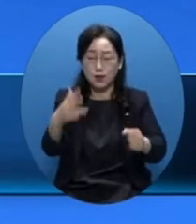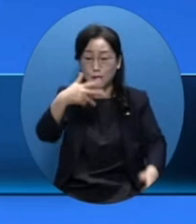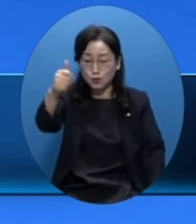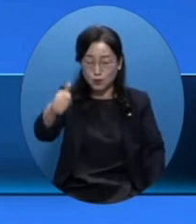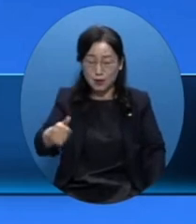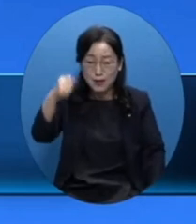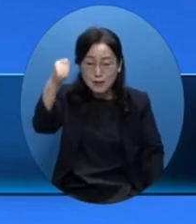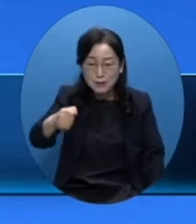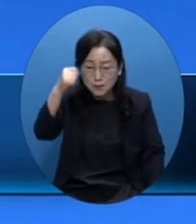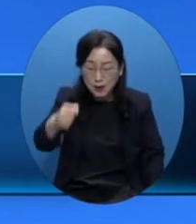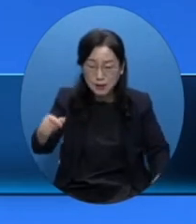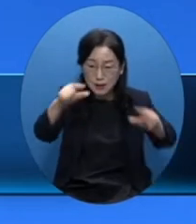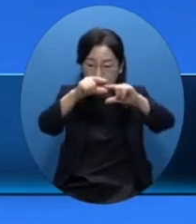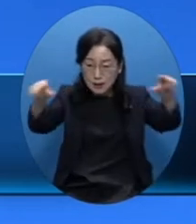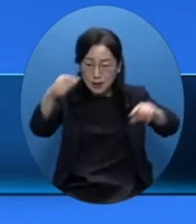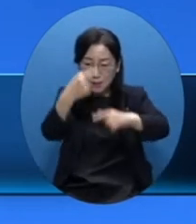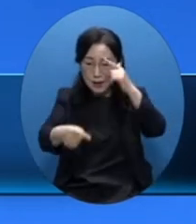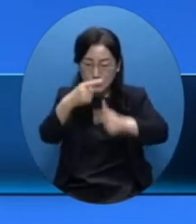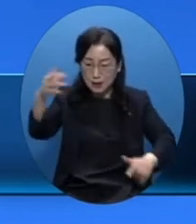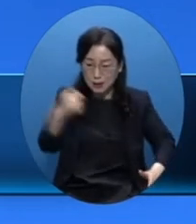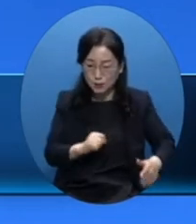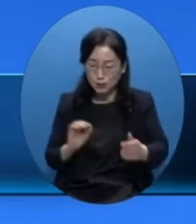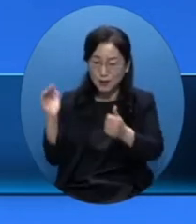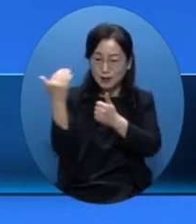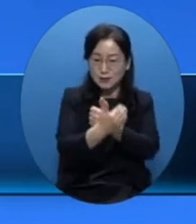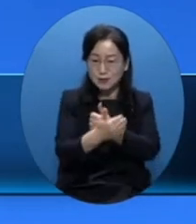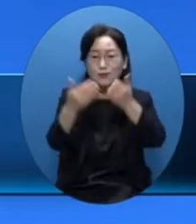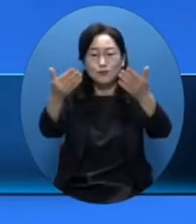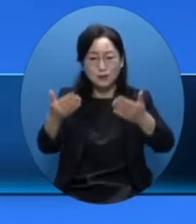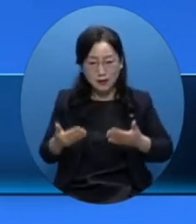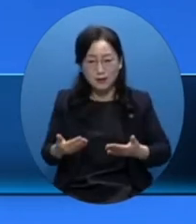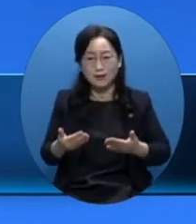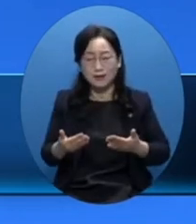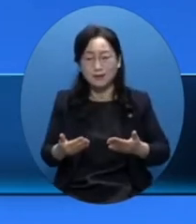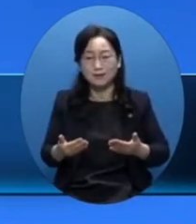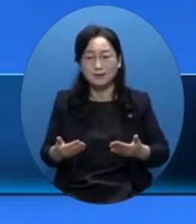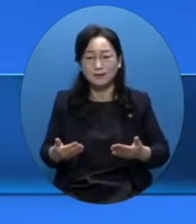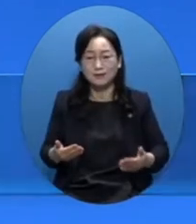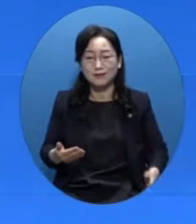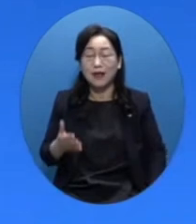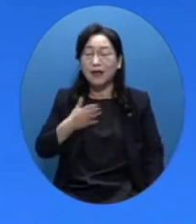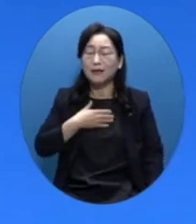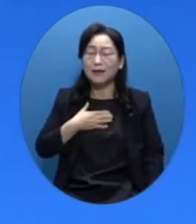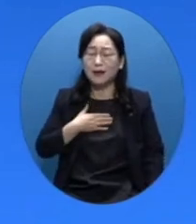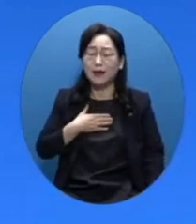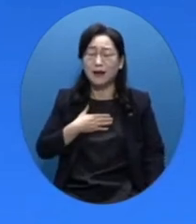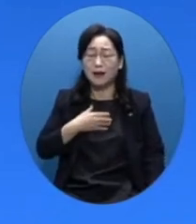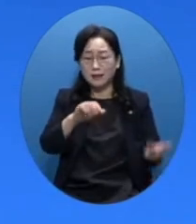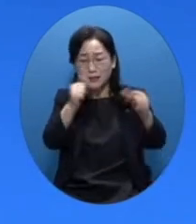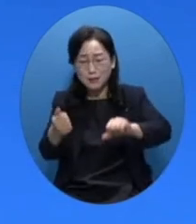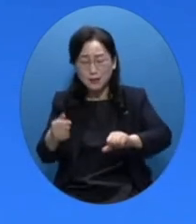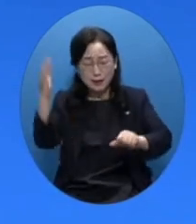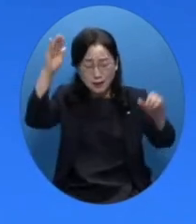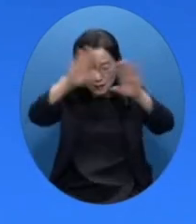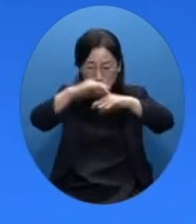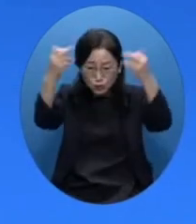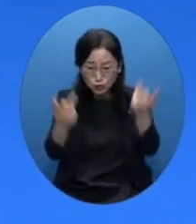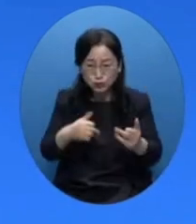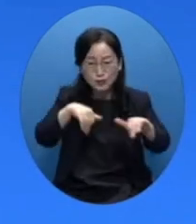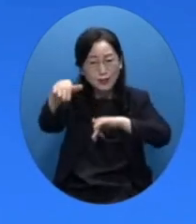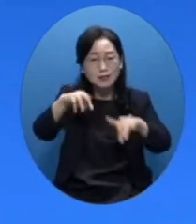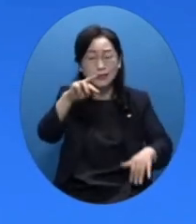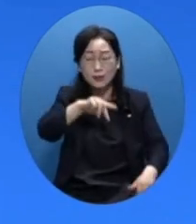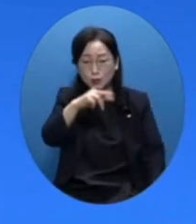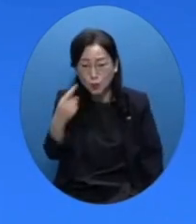지팡이와 막대기가 나를 안위하시나이다 라 내가 사망의 음침한 골짜기로 다닐지라도